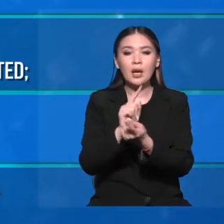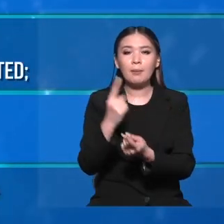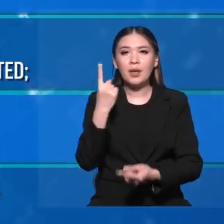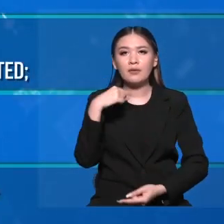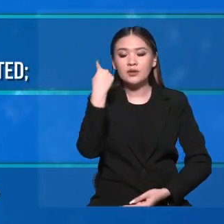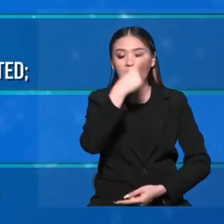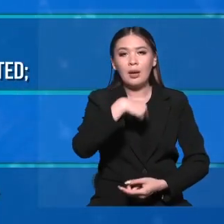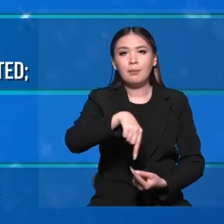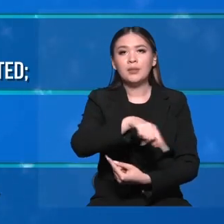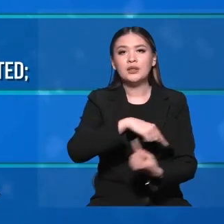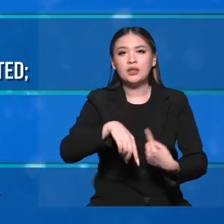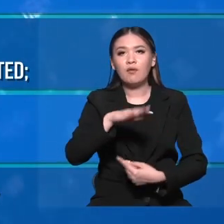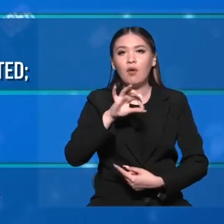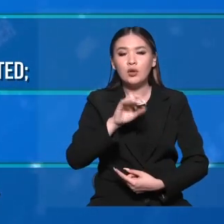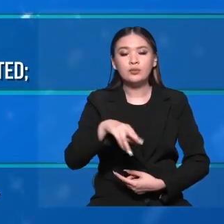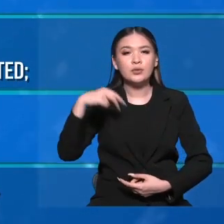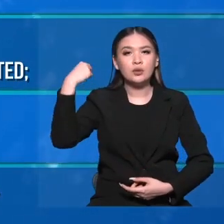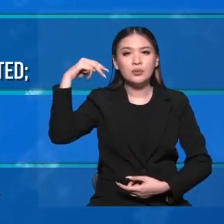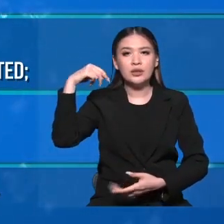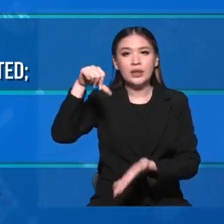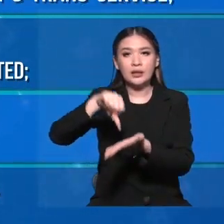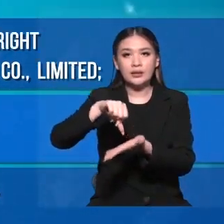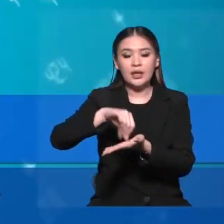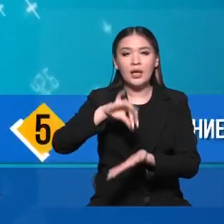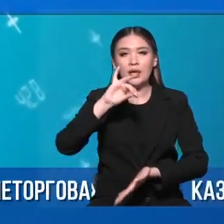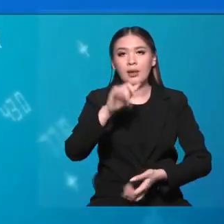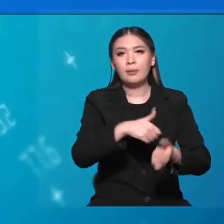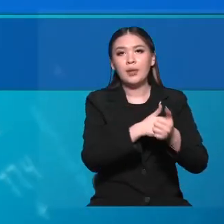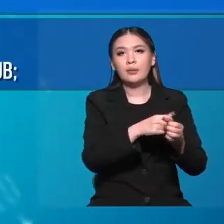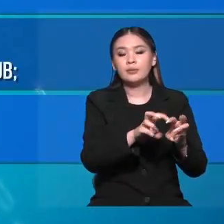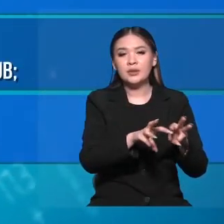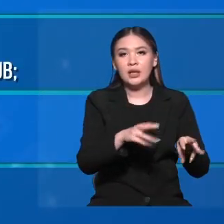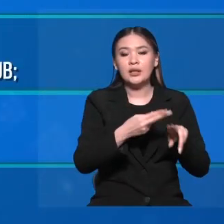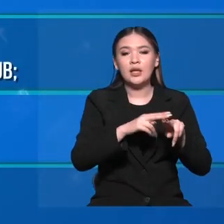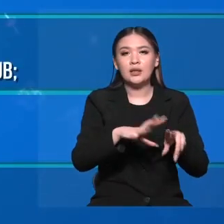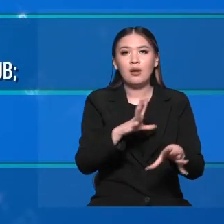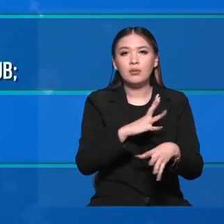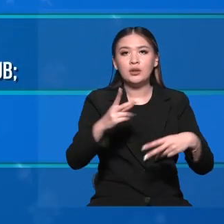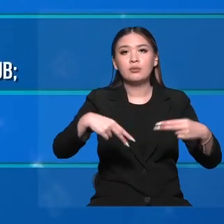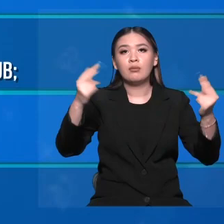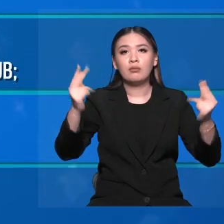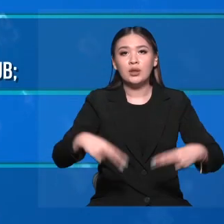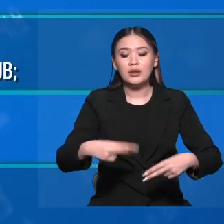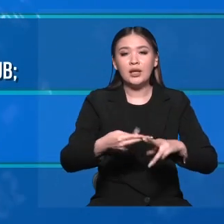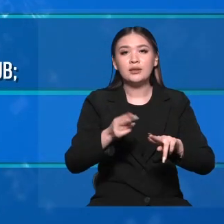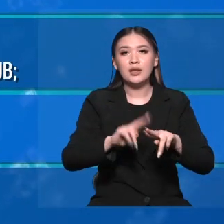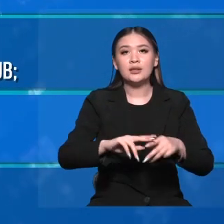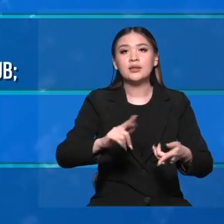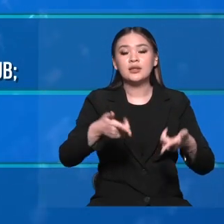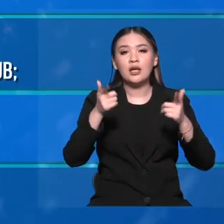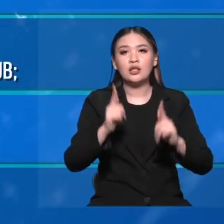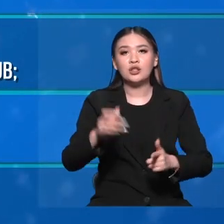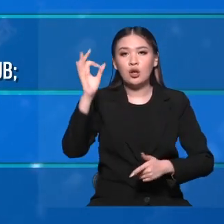на бизнес-форуме с участием президента Токаева и вице-премьера Сингапура, были подписаны 12 коммерческих документов. Это соглашение о